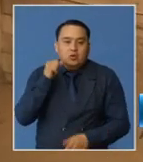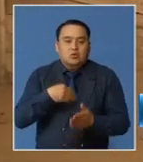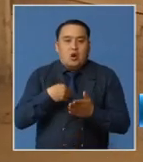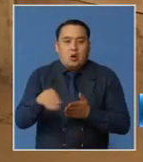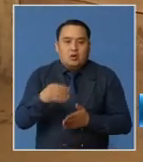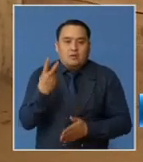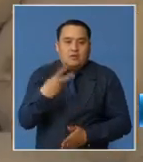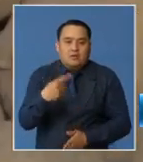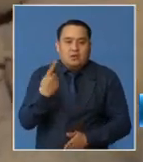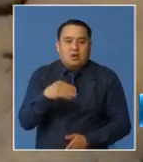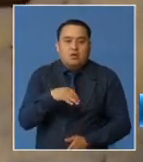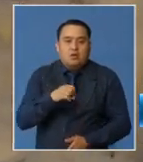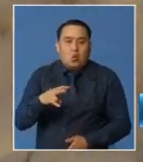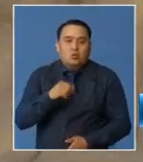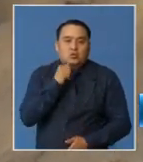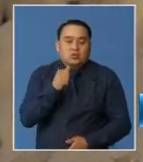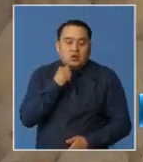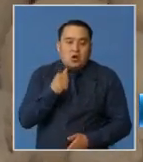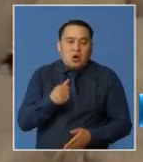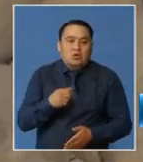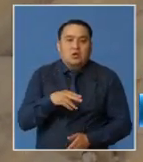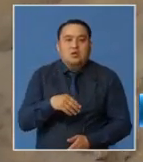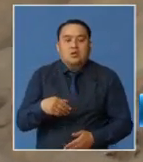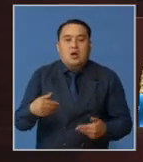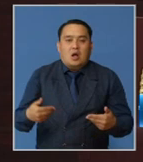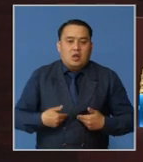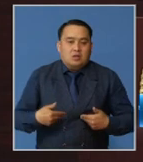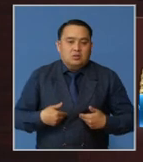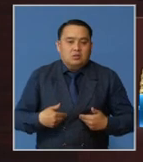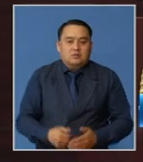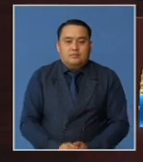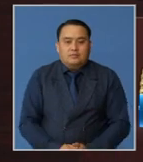закуплено 21 тонна элитных семян из Нидерландов.